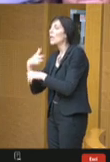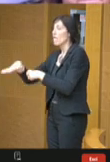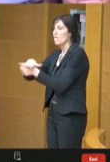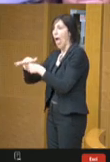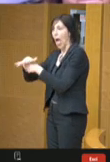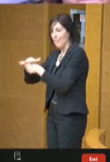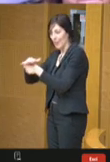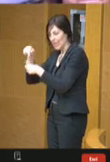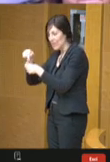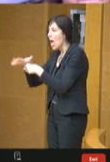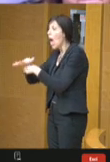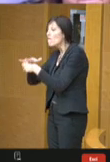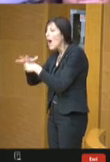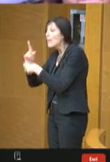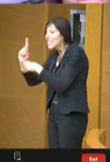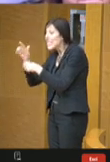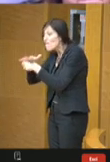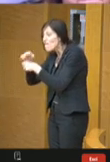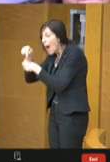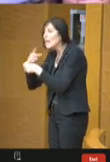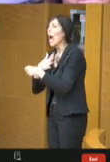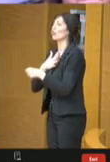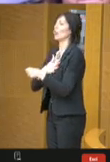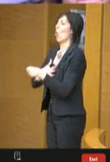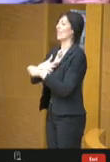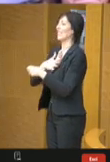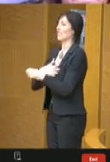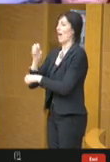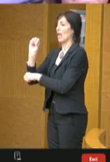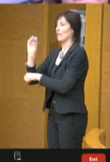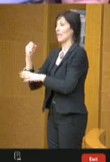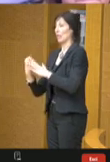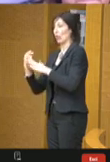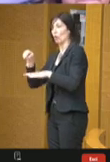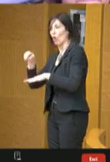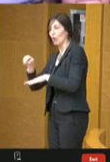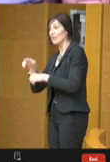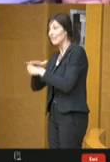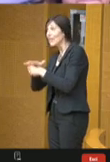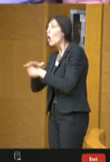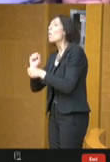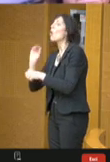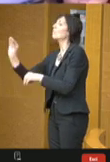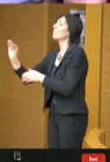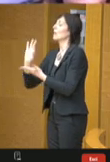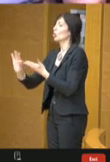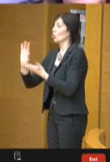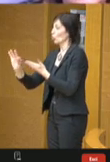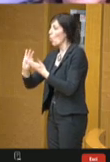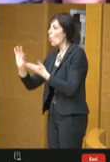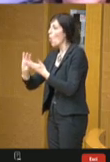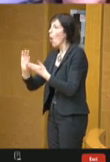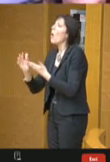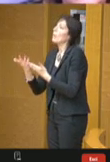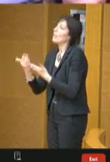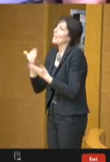se sono soddisfatte dell'insegnante di sostegno, possono chiedere alla scuola, che ovviamente con il